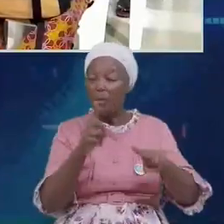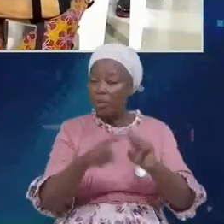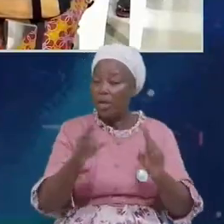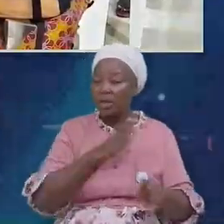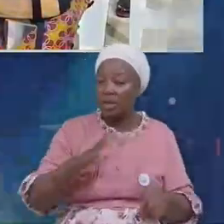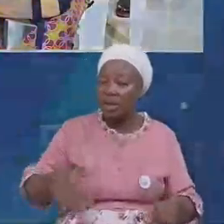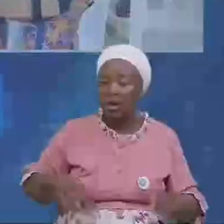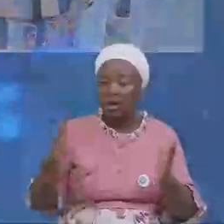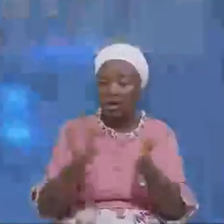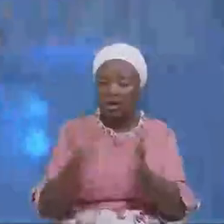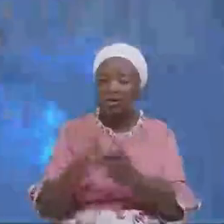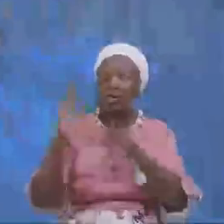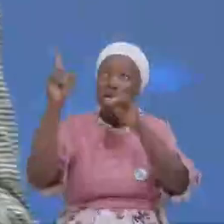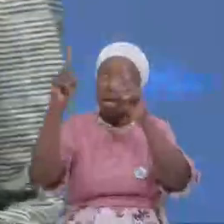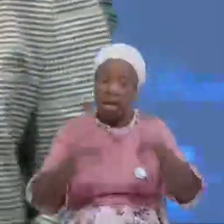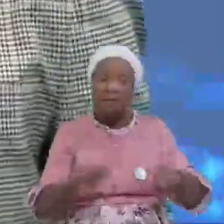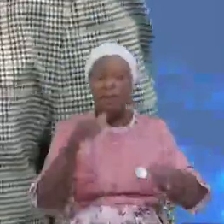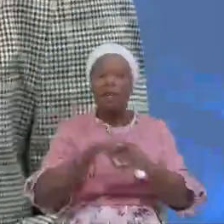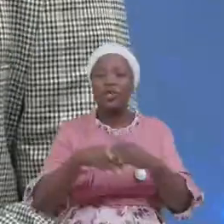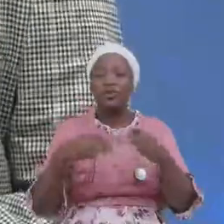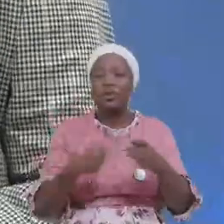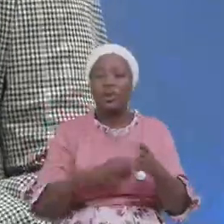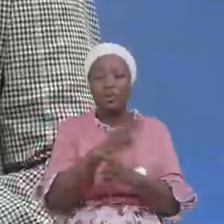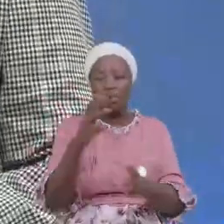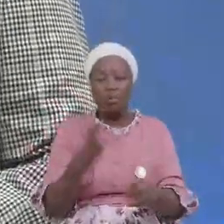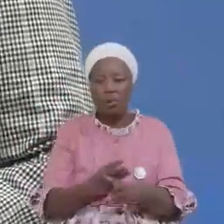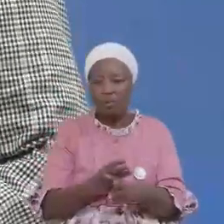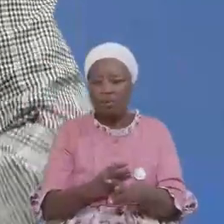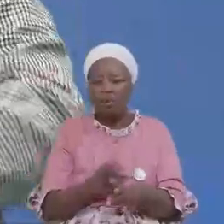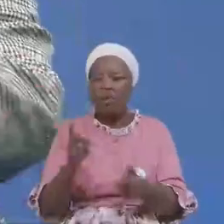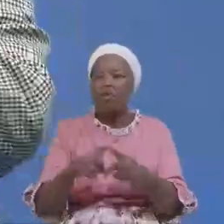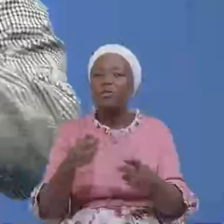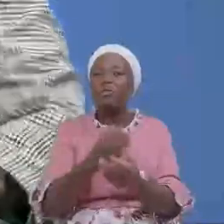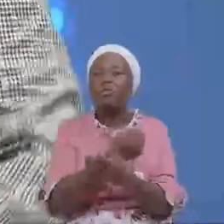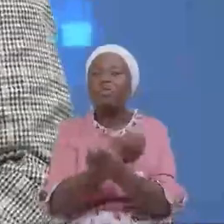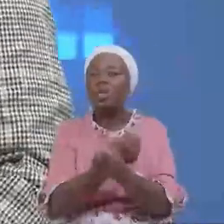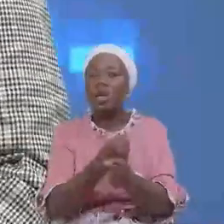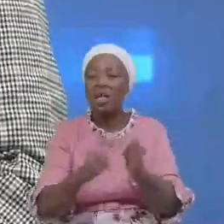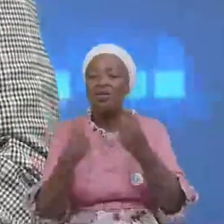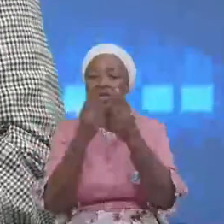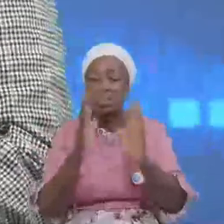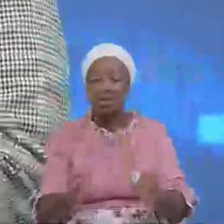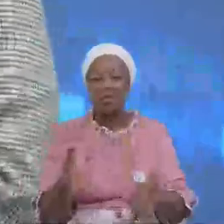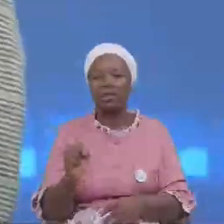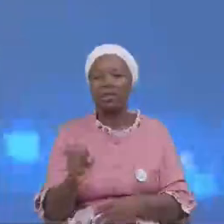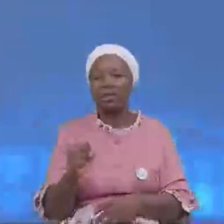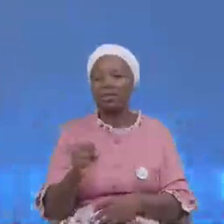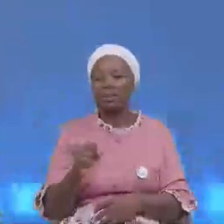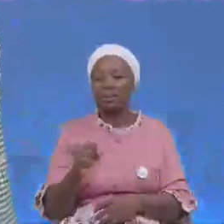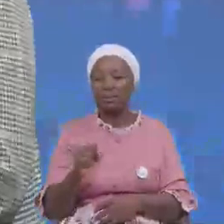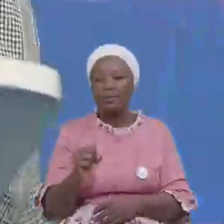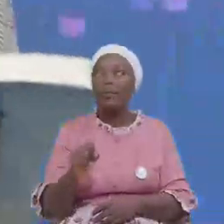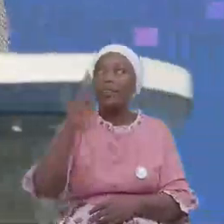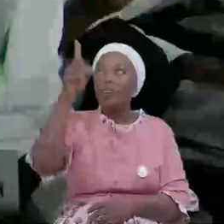Jésus-Christ est venu dans le monde pour sauver les pécheurs. Il va te